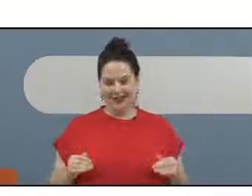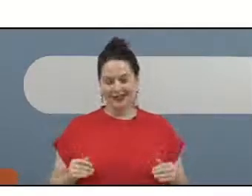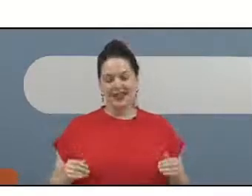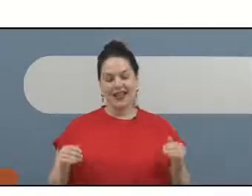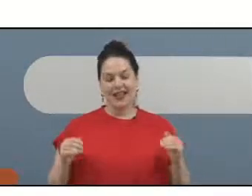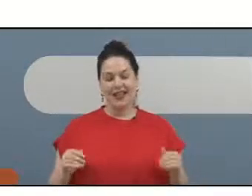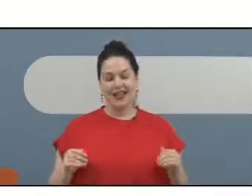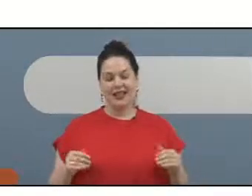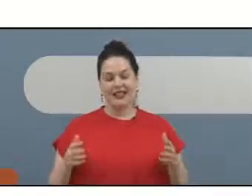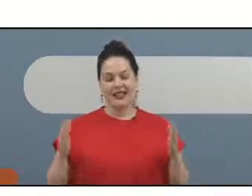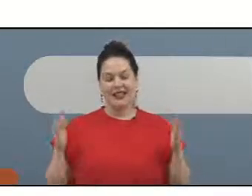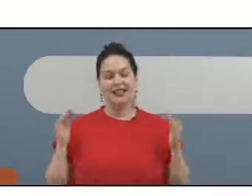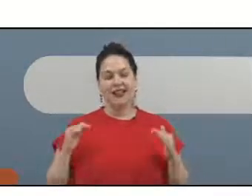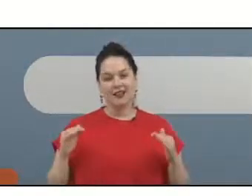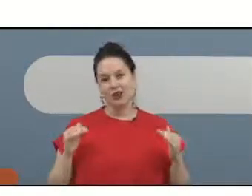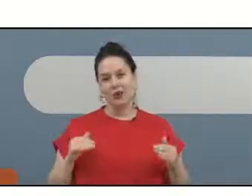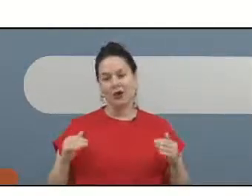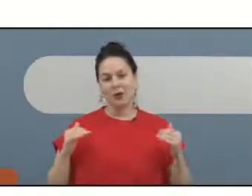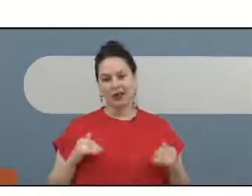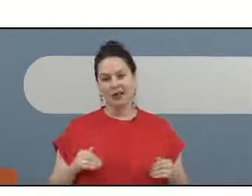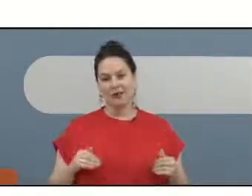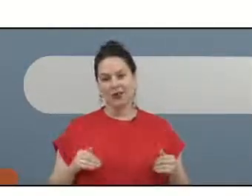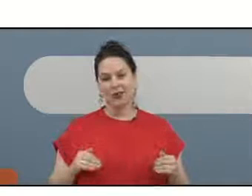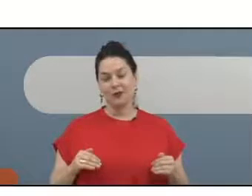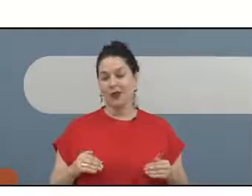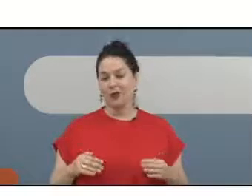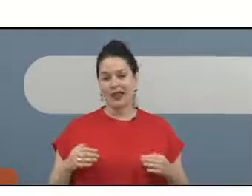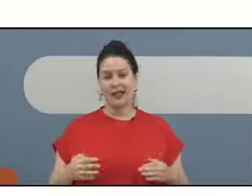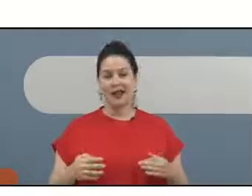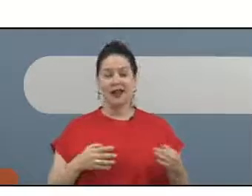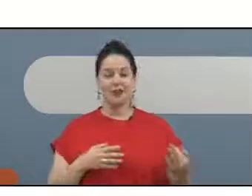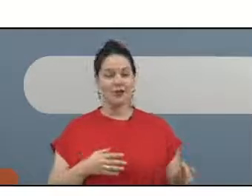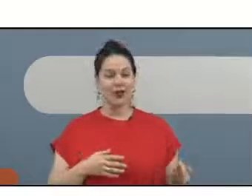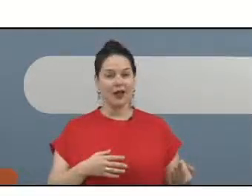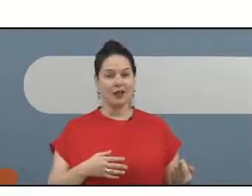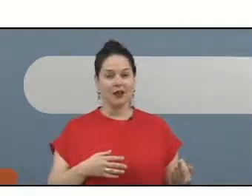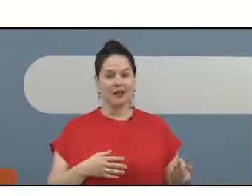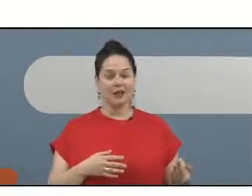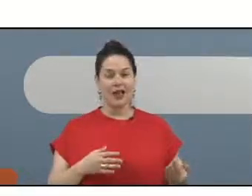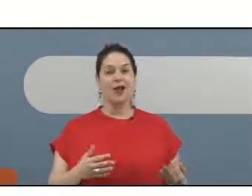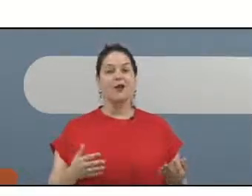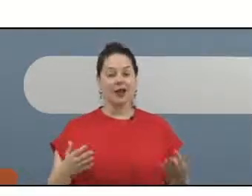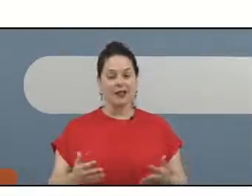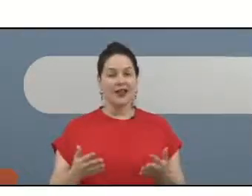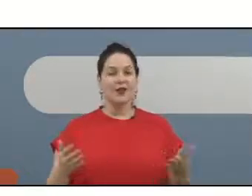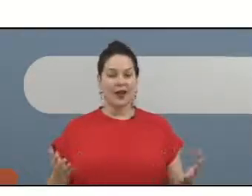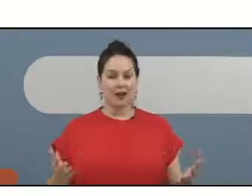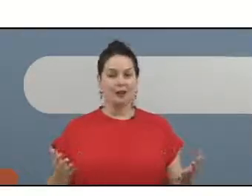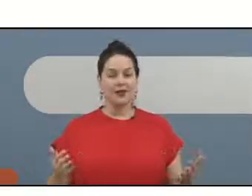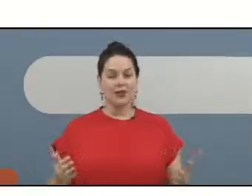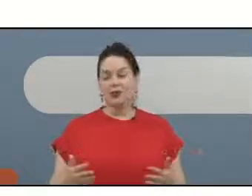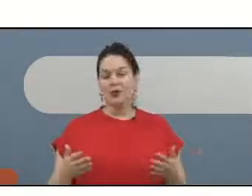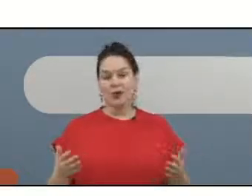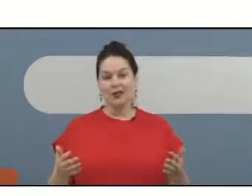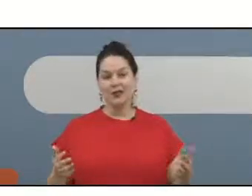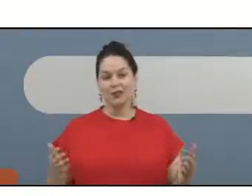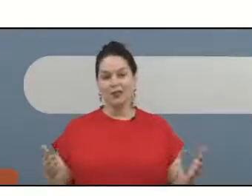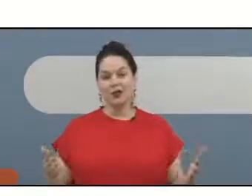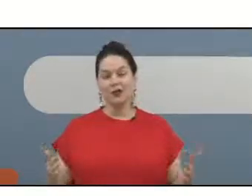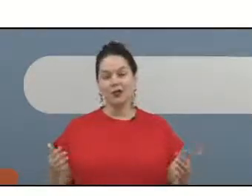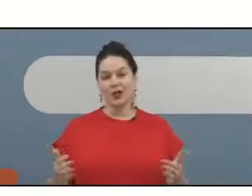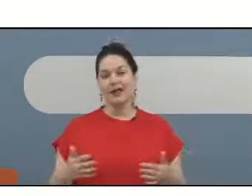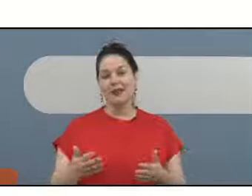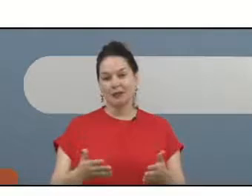שמעיב כאן על הילד, זה הצל השחור על הפנים שלו. אולי זה החרדות של האבא. אולי זה העולם שהוא לא